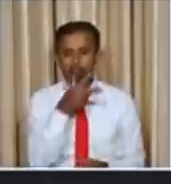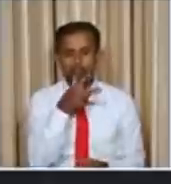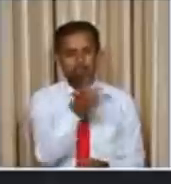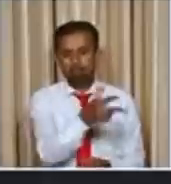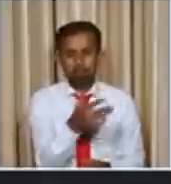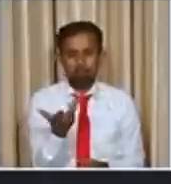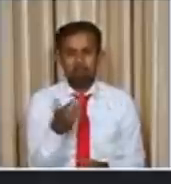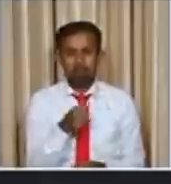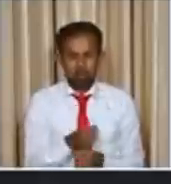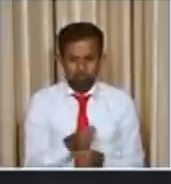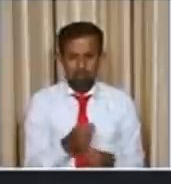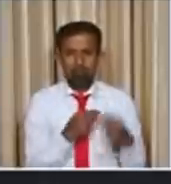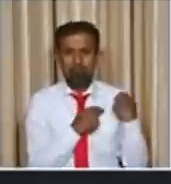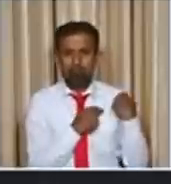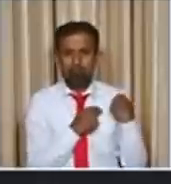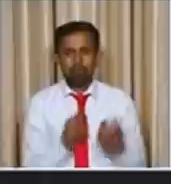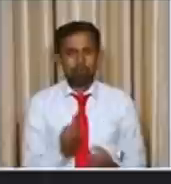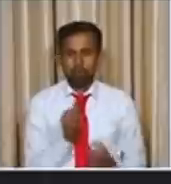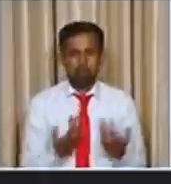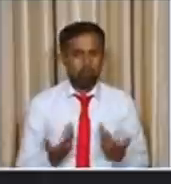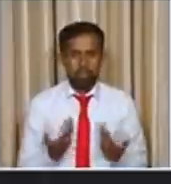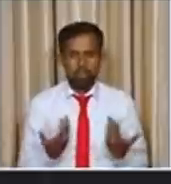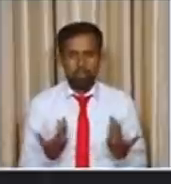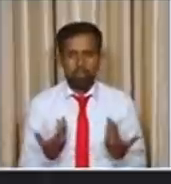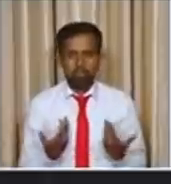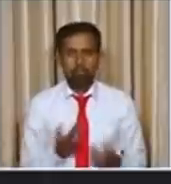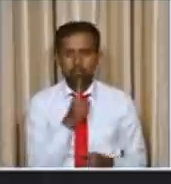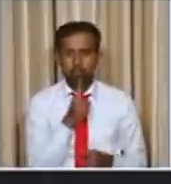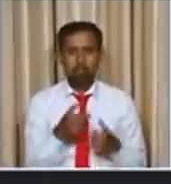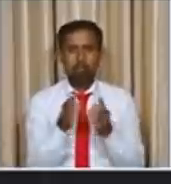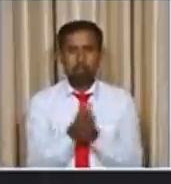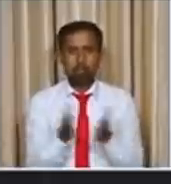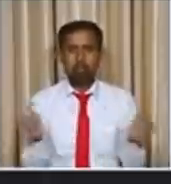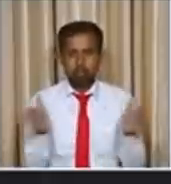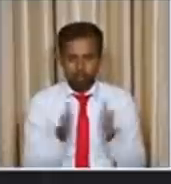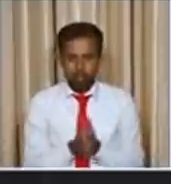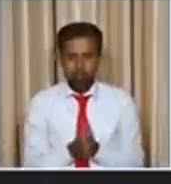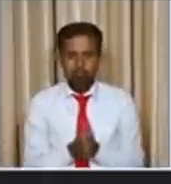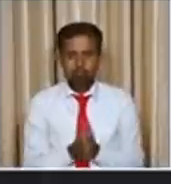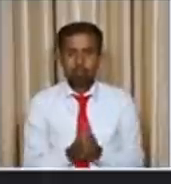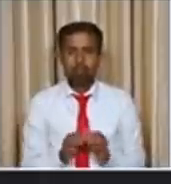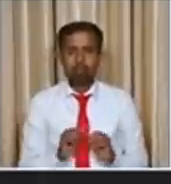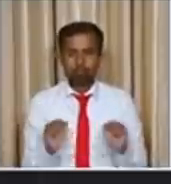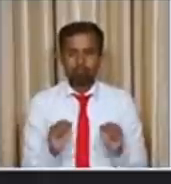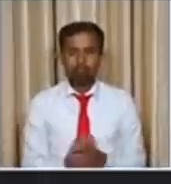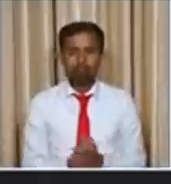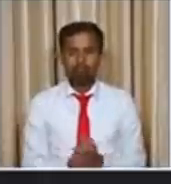வேணும், உங்களுக்கு தனியா செய்யல. இதுதான் நான் சொல்றேன், நாங்க எல்லாம் சேத் பண்ணு ஃபைட் பண்ணுவோம். அப்ப நீங்க நினைச்சு